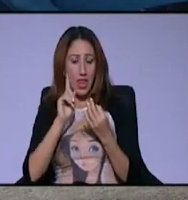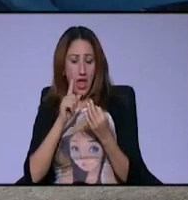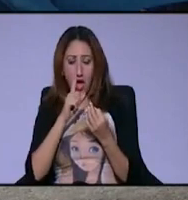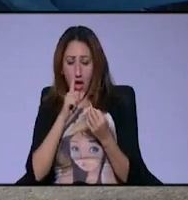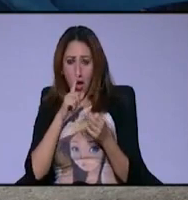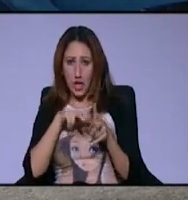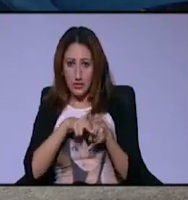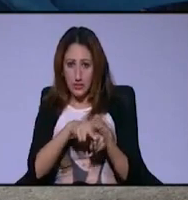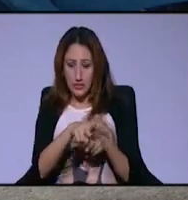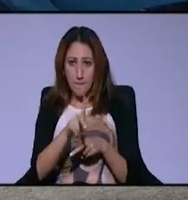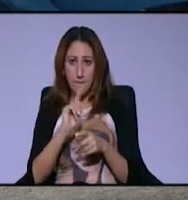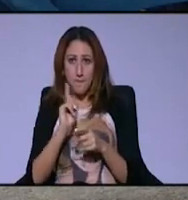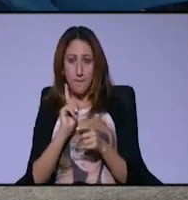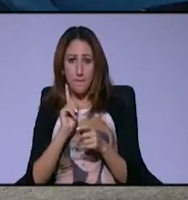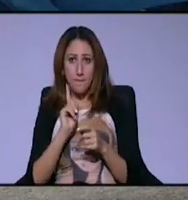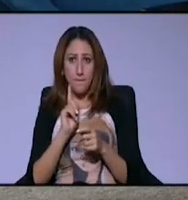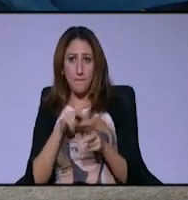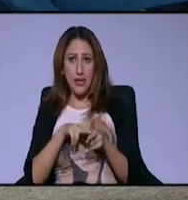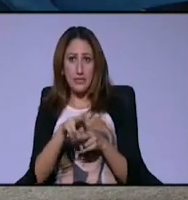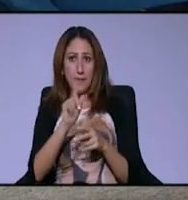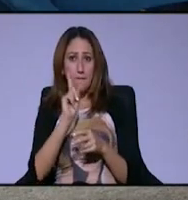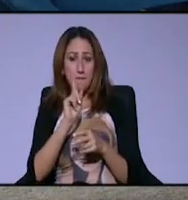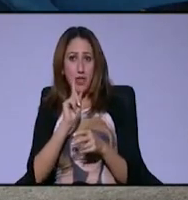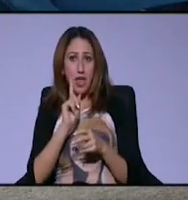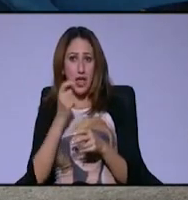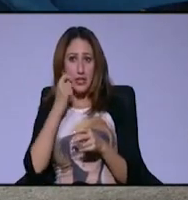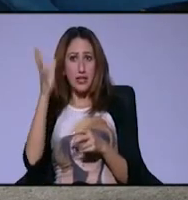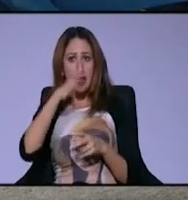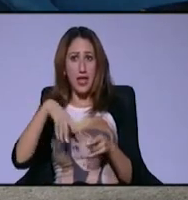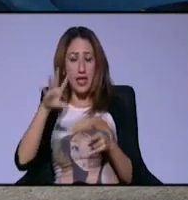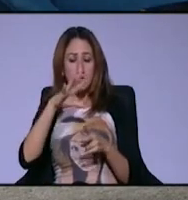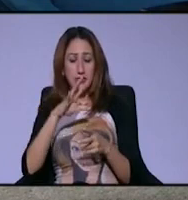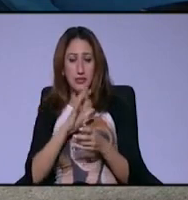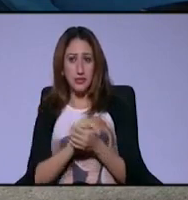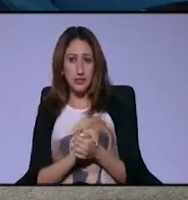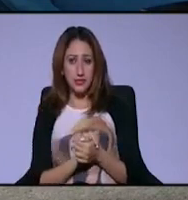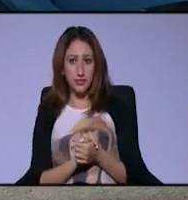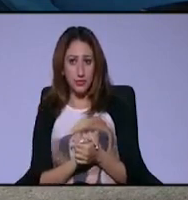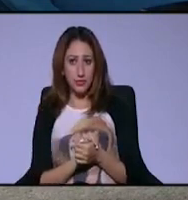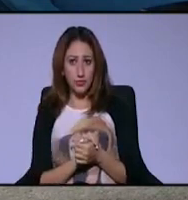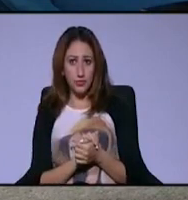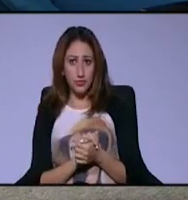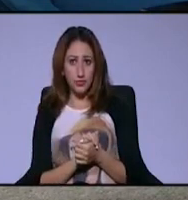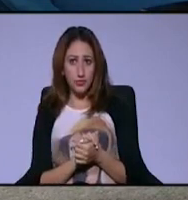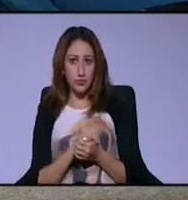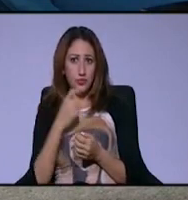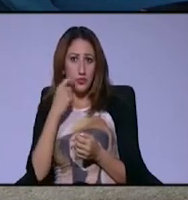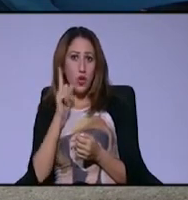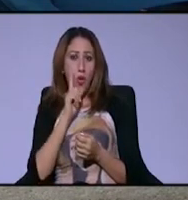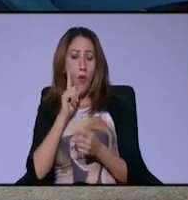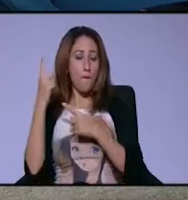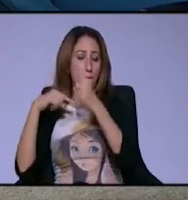إيه اللي حضرتك اللي السنة معناها أنه جرت العادة في الأمم